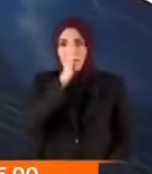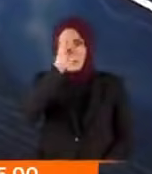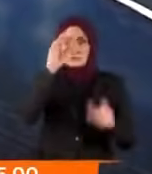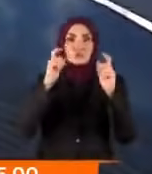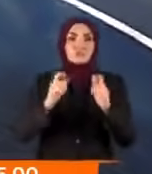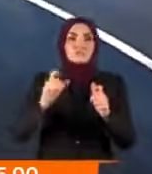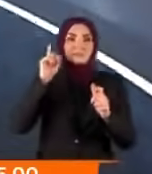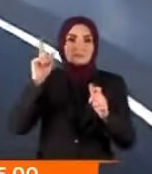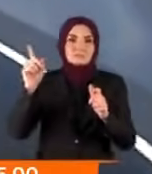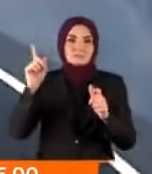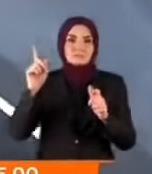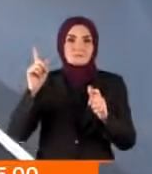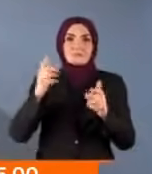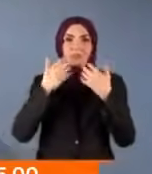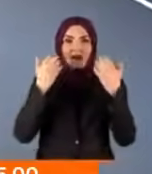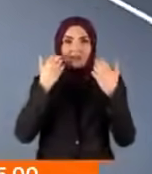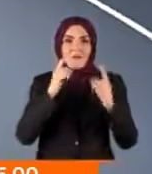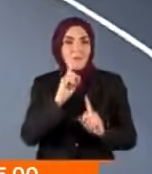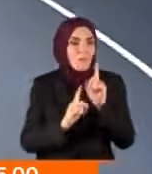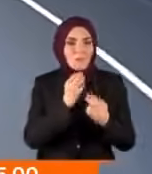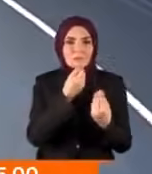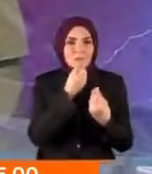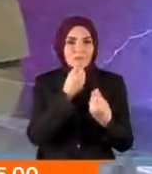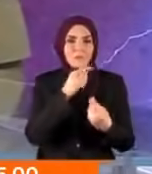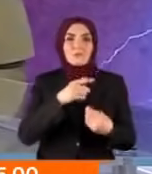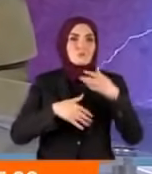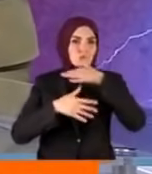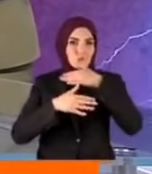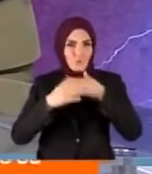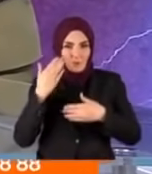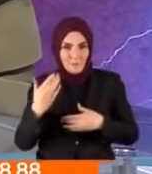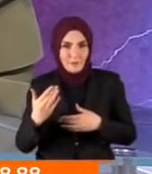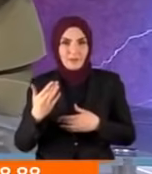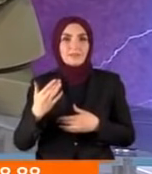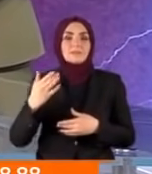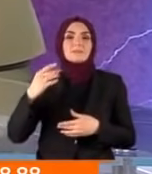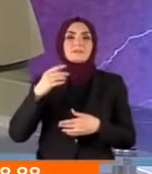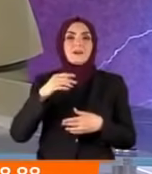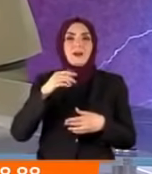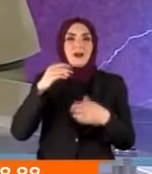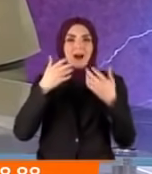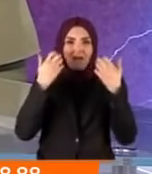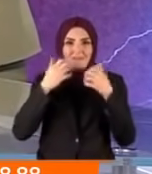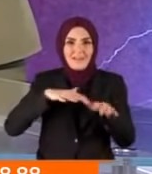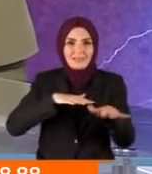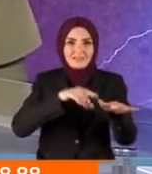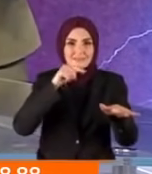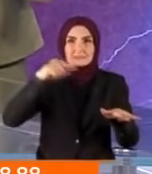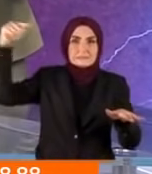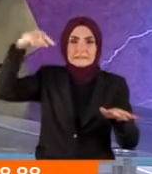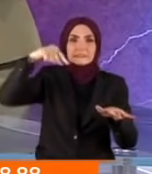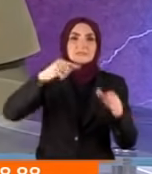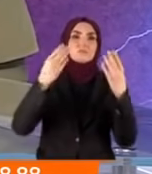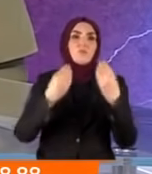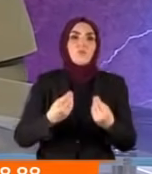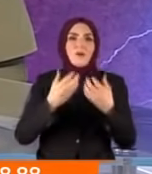Erzurum'da hayvan otlatan bir çobanla sürünün üzerine yıldırım düştü. Hayvanlar telef oldu. Yıldırım çarpan genç çobansa mucize